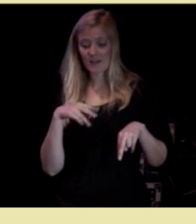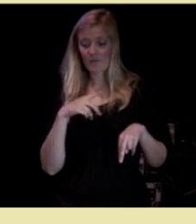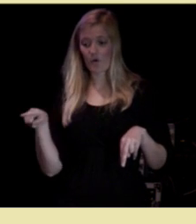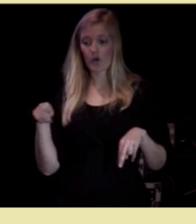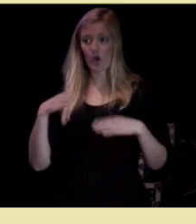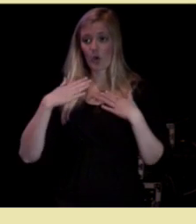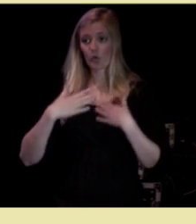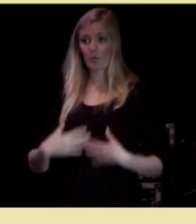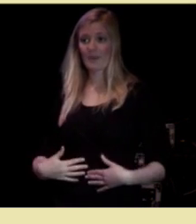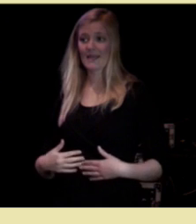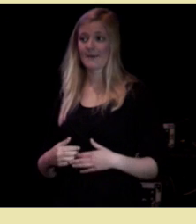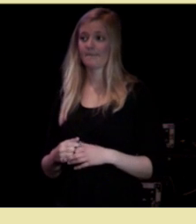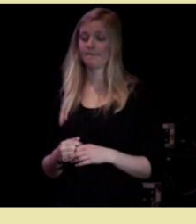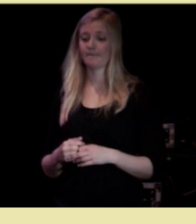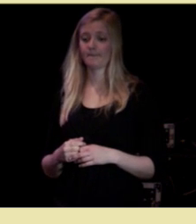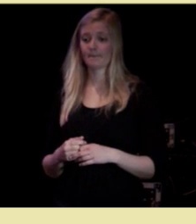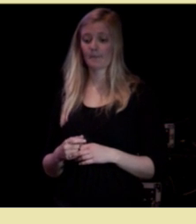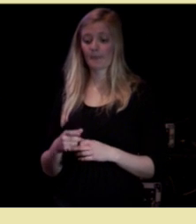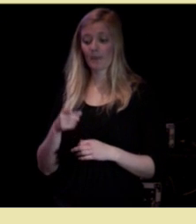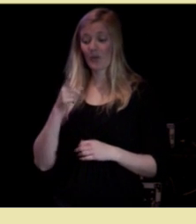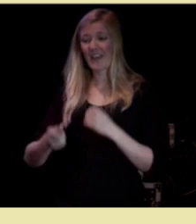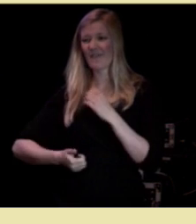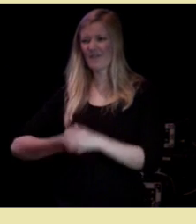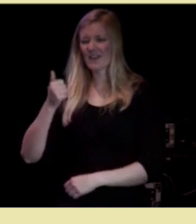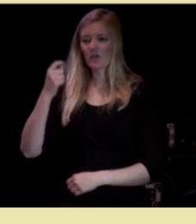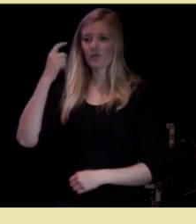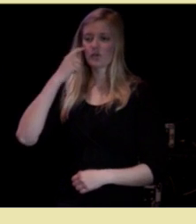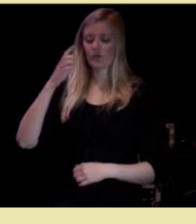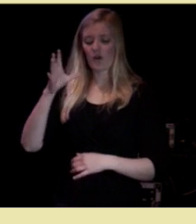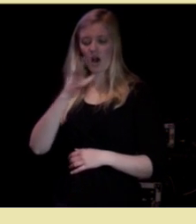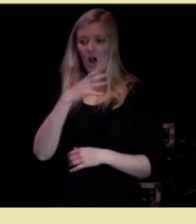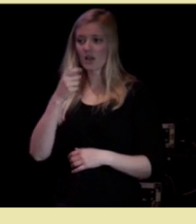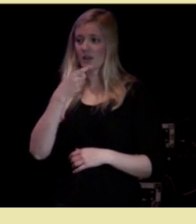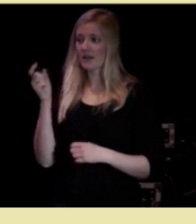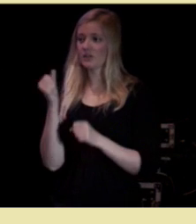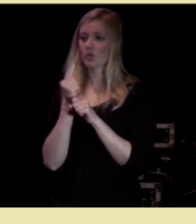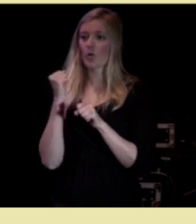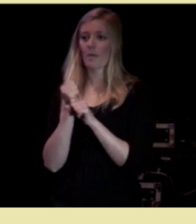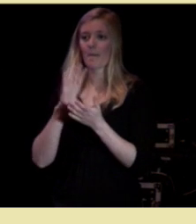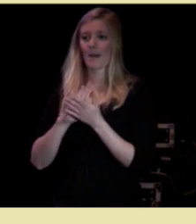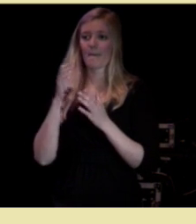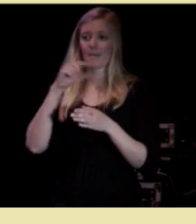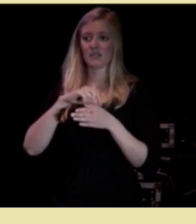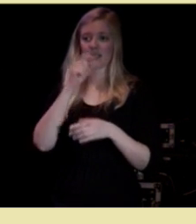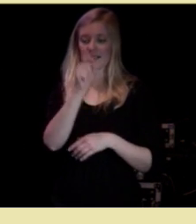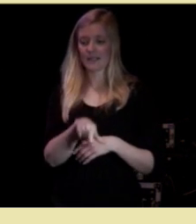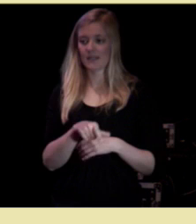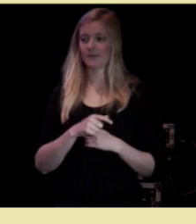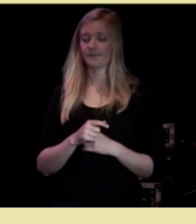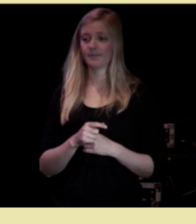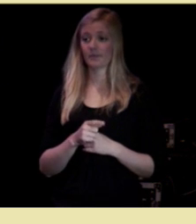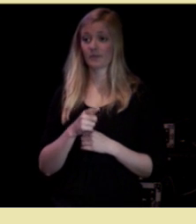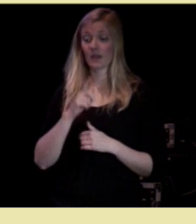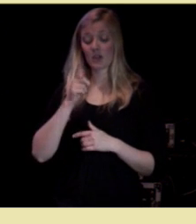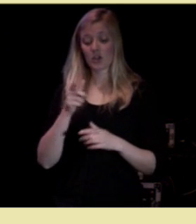autonomien. Og det veldig viktig å forstå for alle som arbeider med pasienter. Det betyr